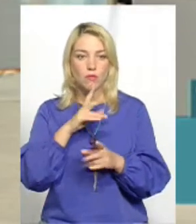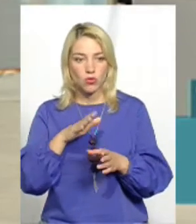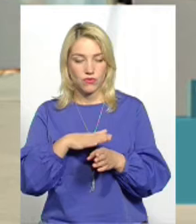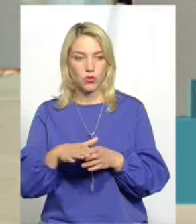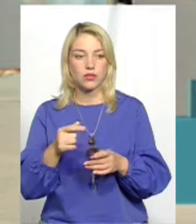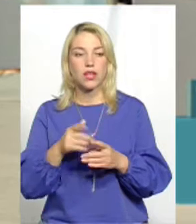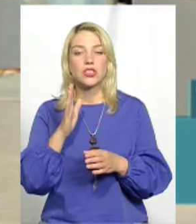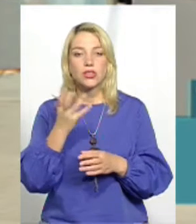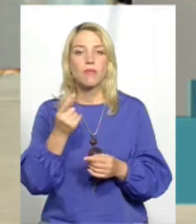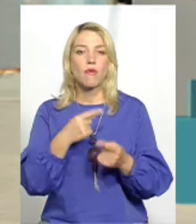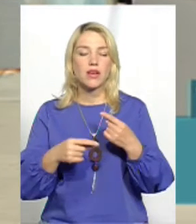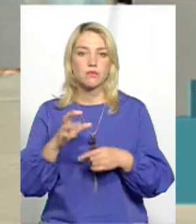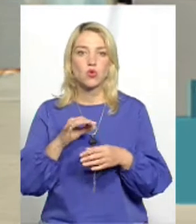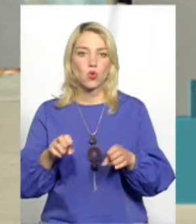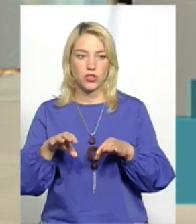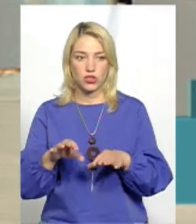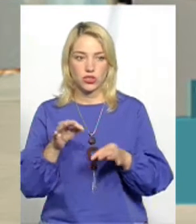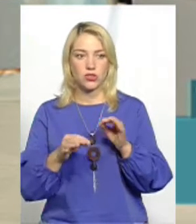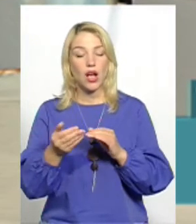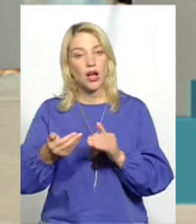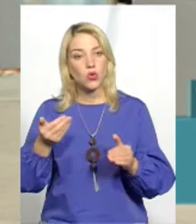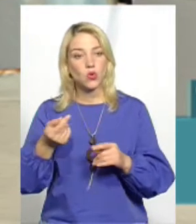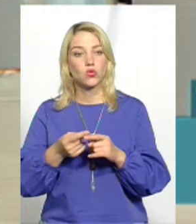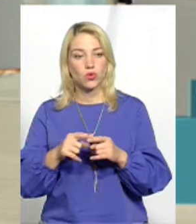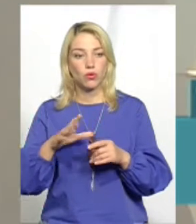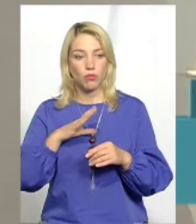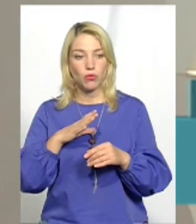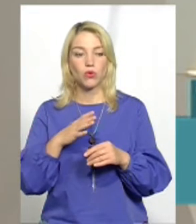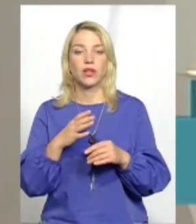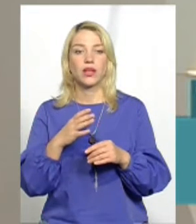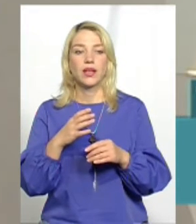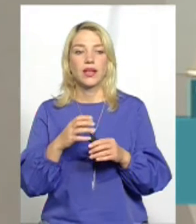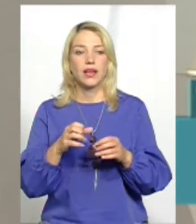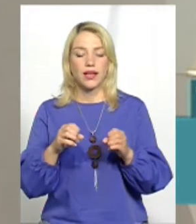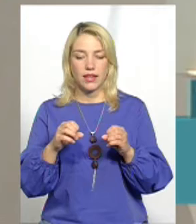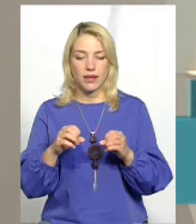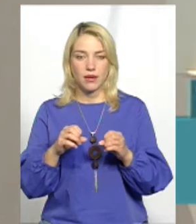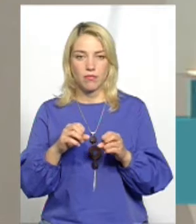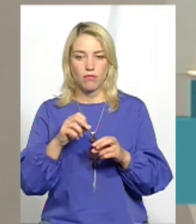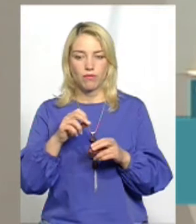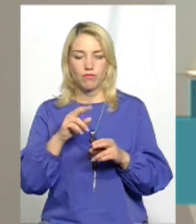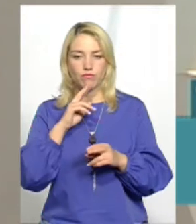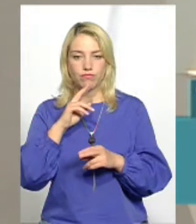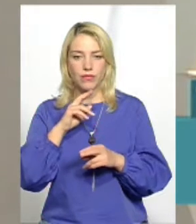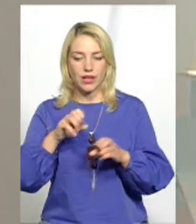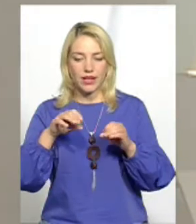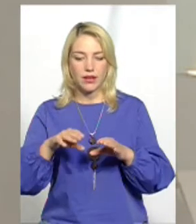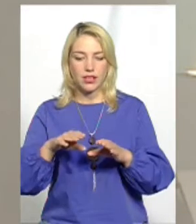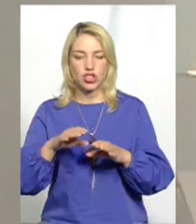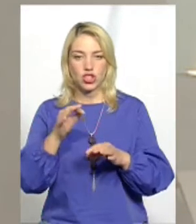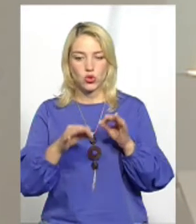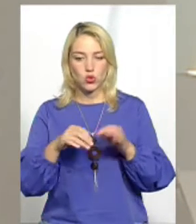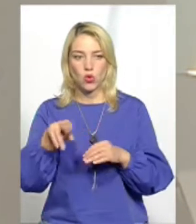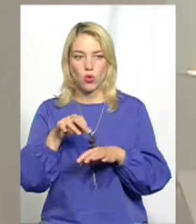рішення суду. Але ж до цього були судові позови до фабрики. Так, були. І фабрика,